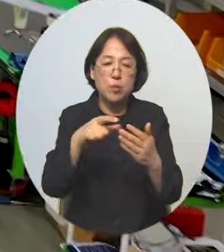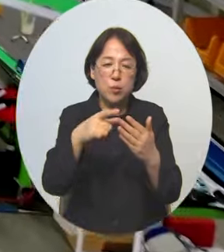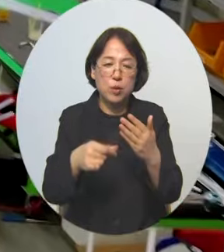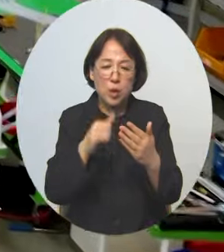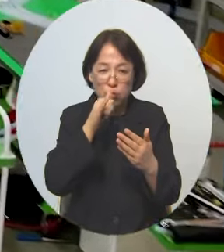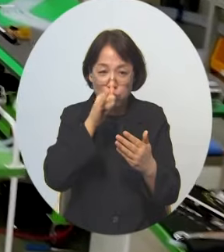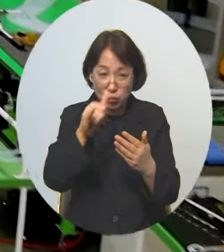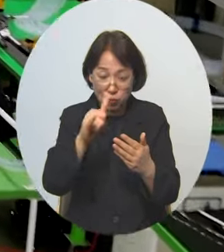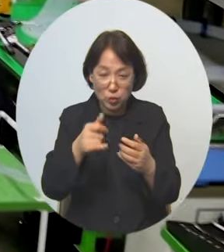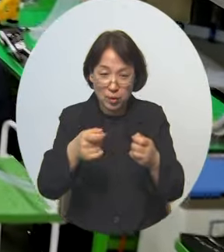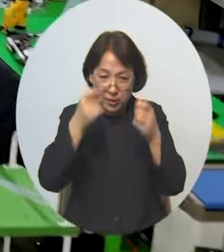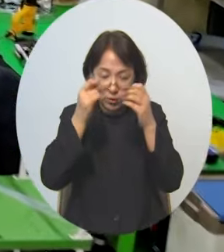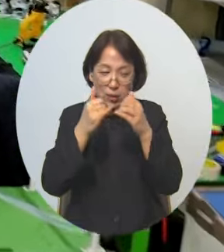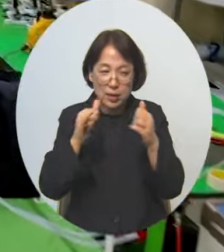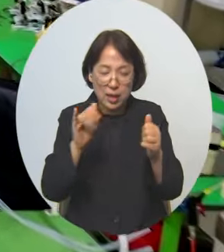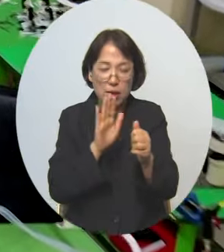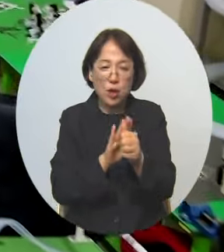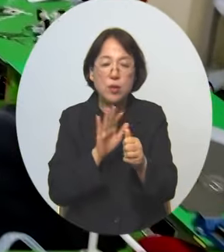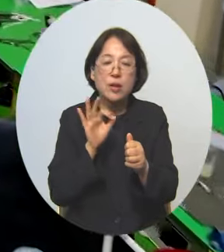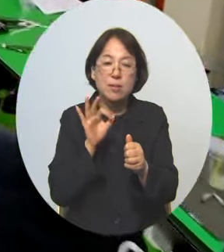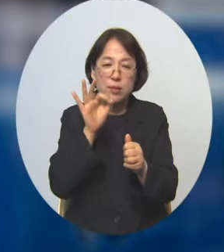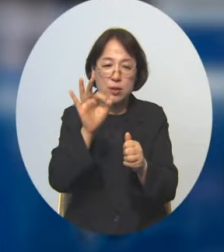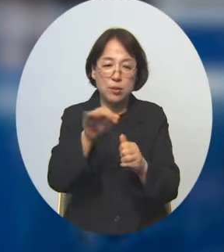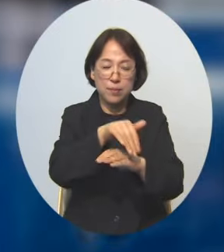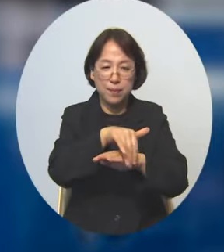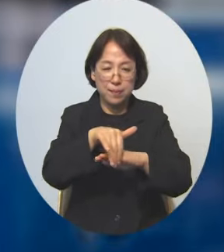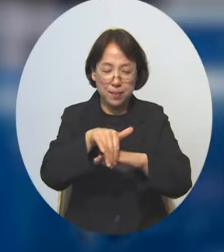우수 이수자에겐 격려금도 지급할